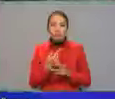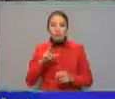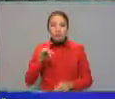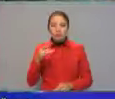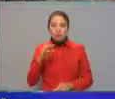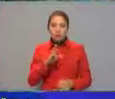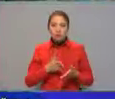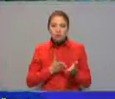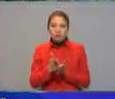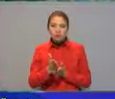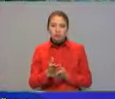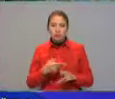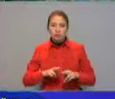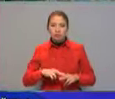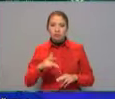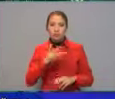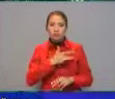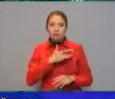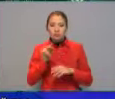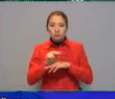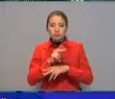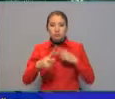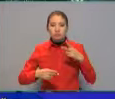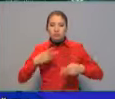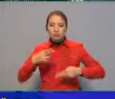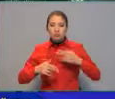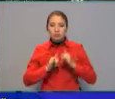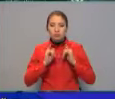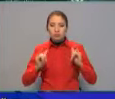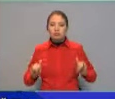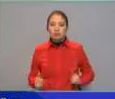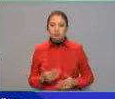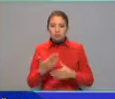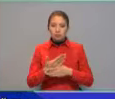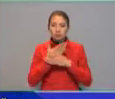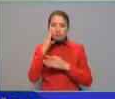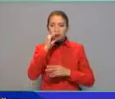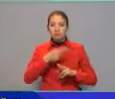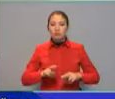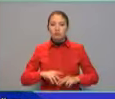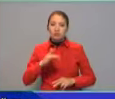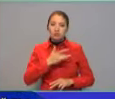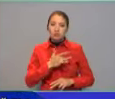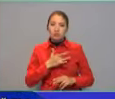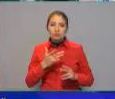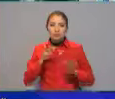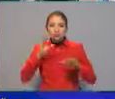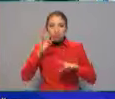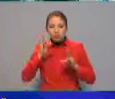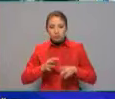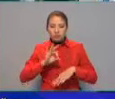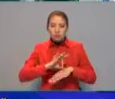жүйені қолдану ашық жүрекке жасалатын оталардың дамуына зор септігін тигізеді деп есептейді. Нәтижесінде жүрек ақауын пайда